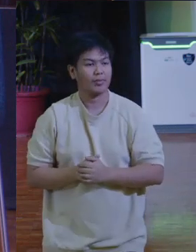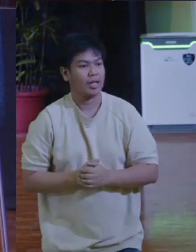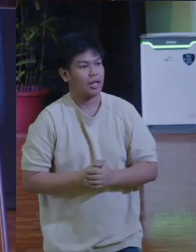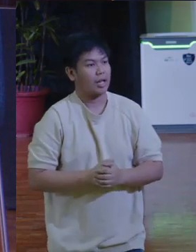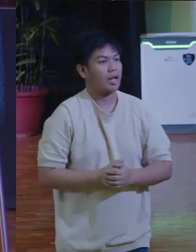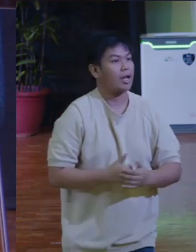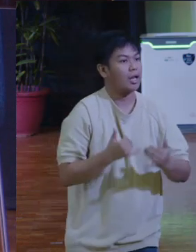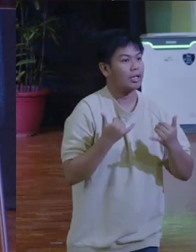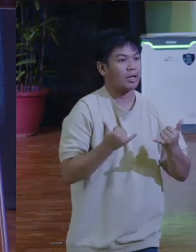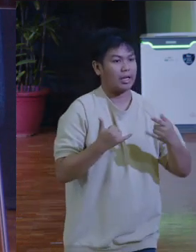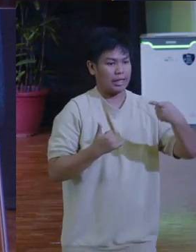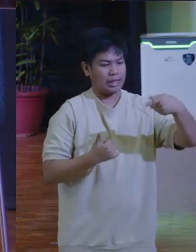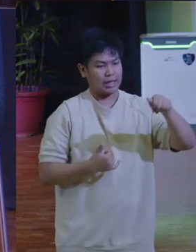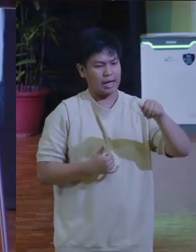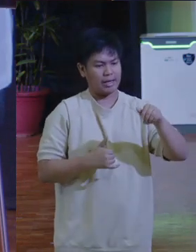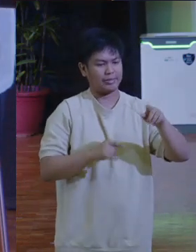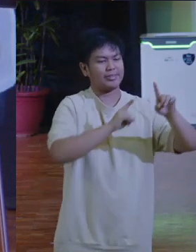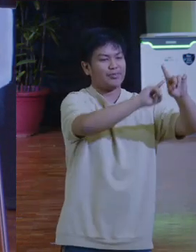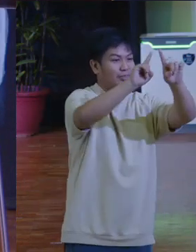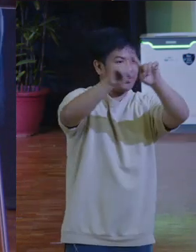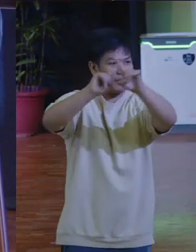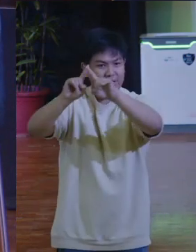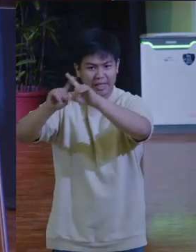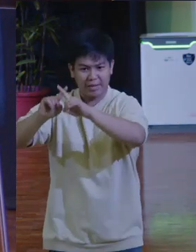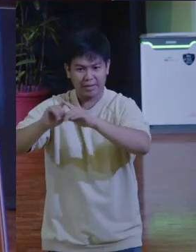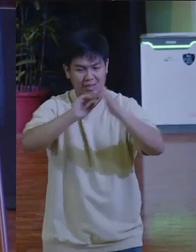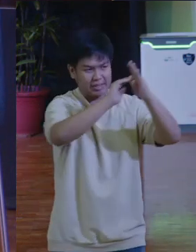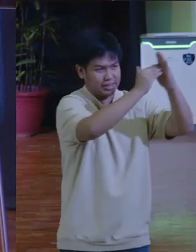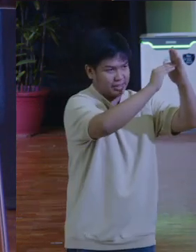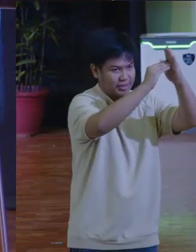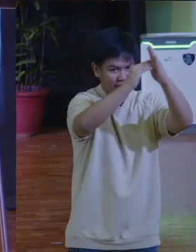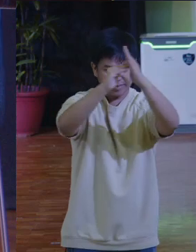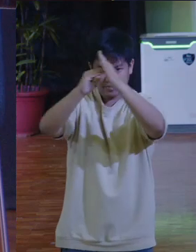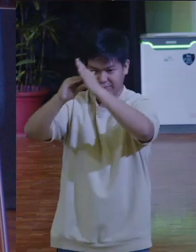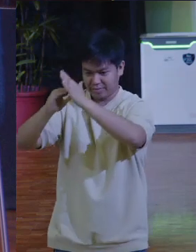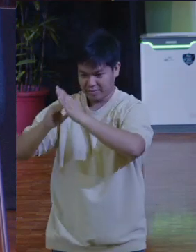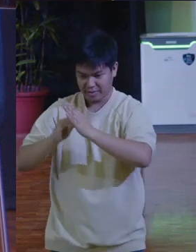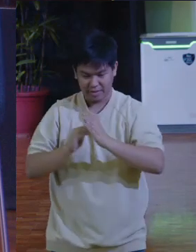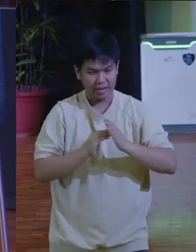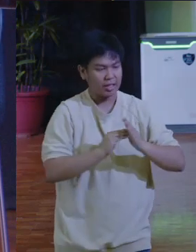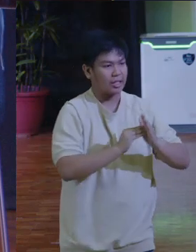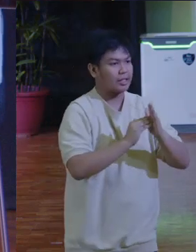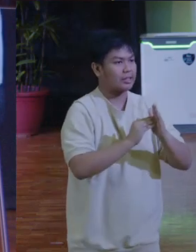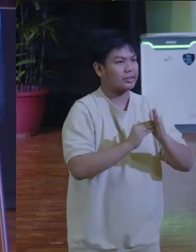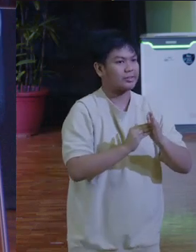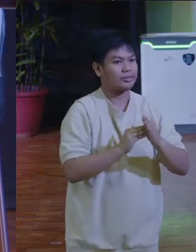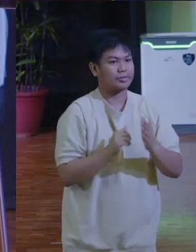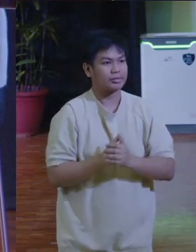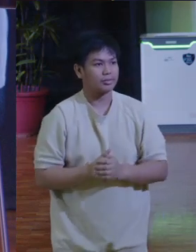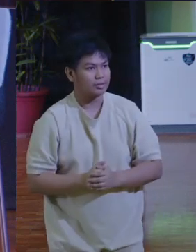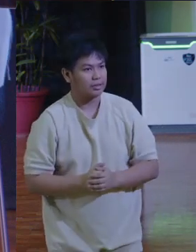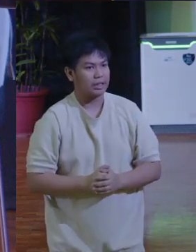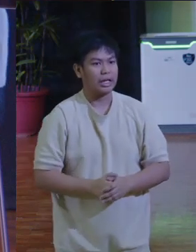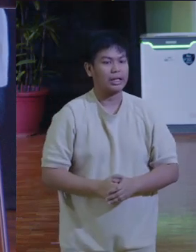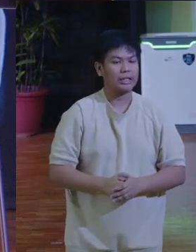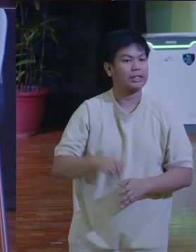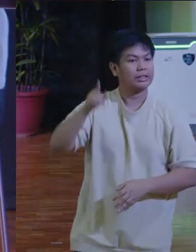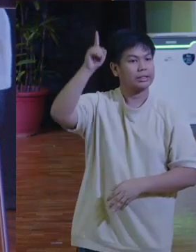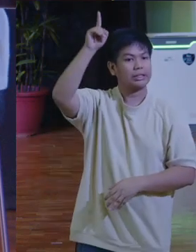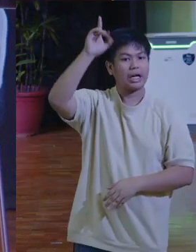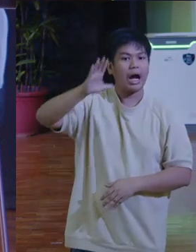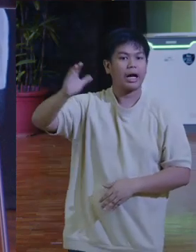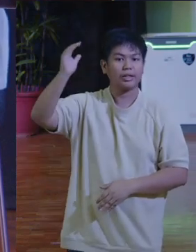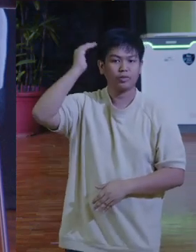in Pontus, Galatia, Cappadocia, Asia, and Bithynia, according to the foreknowledge of